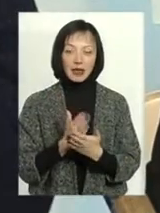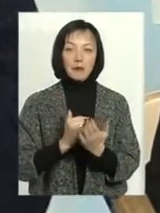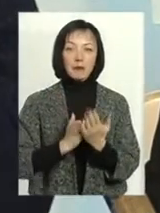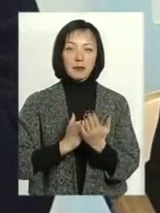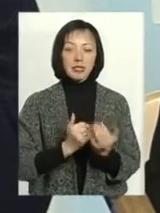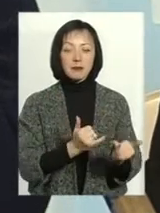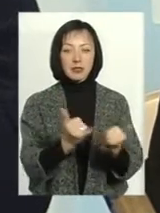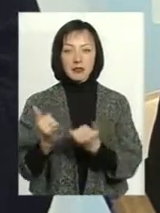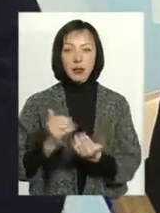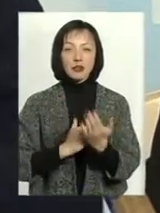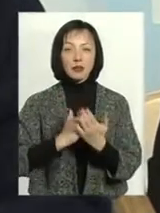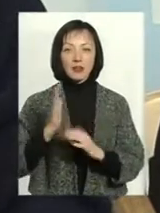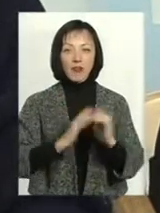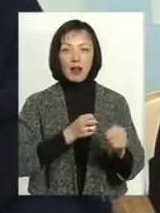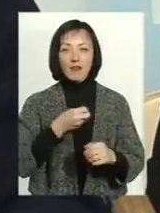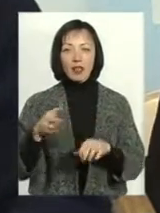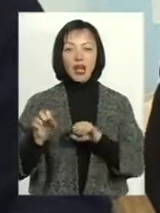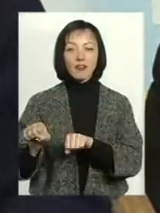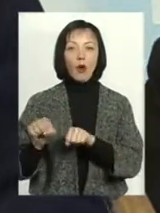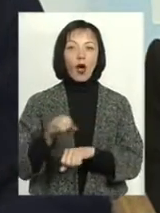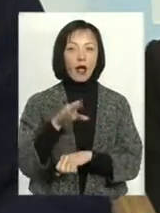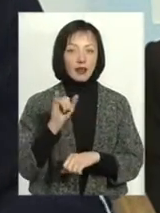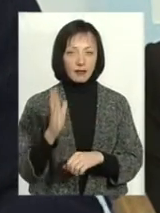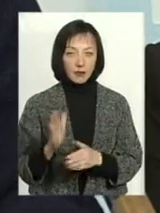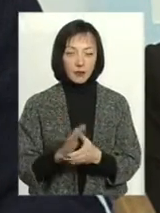забезпечення підвищення кваліфікації адвокатів.